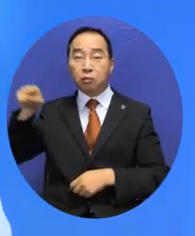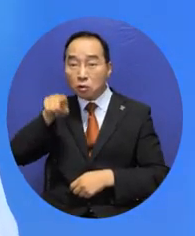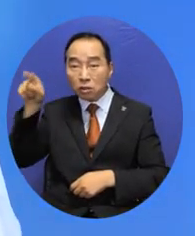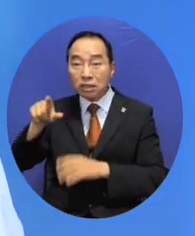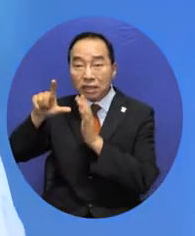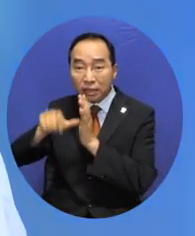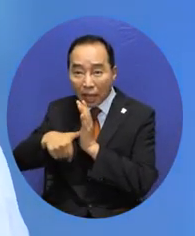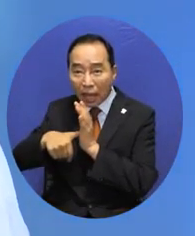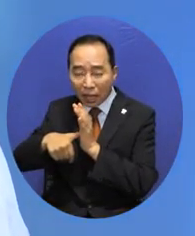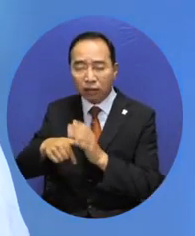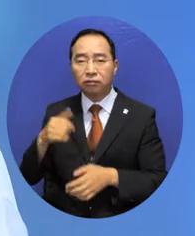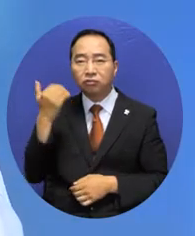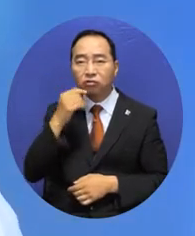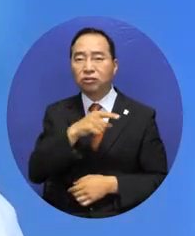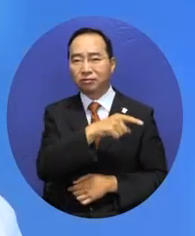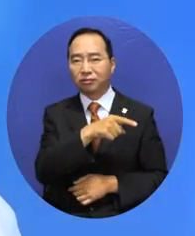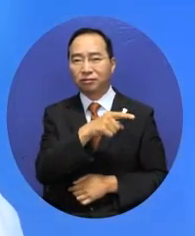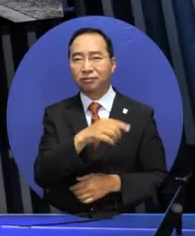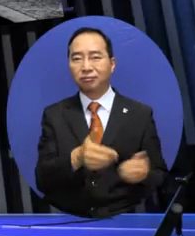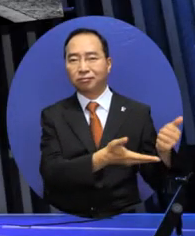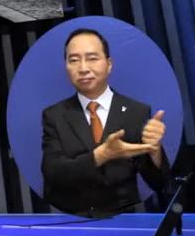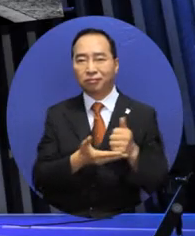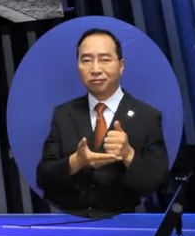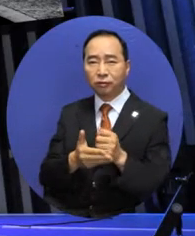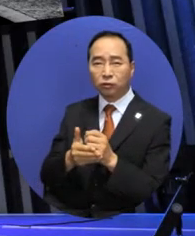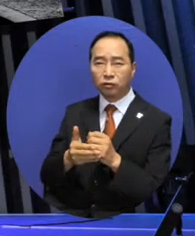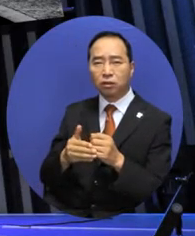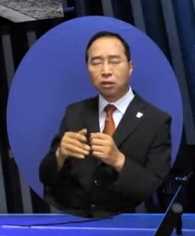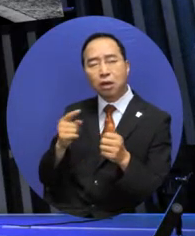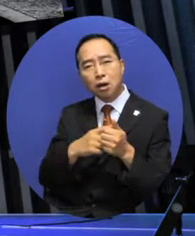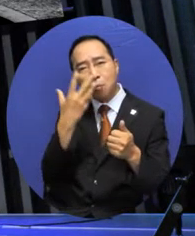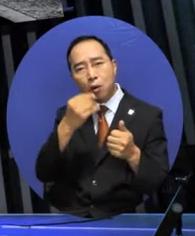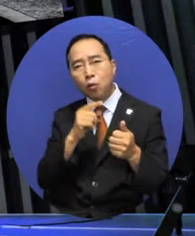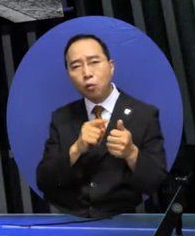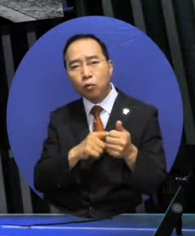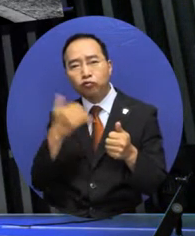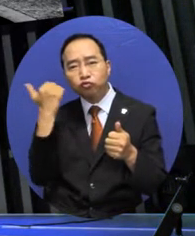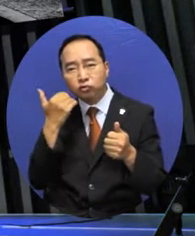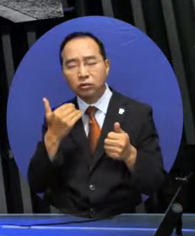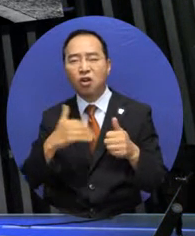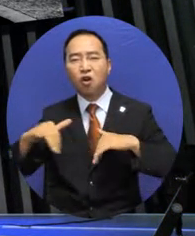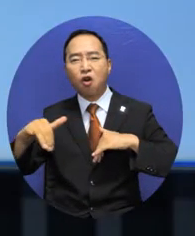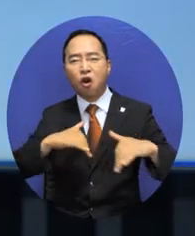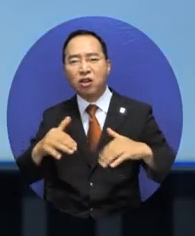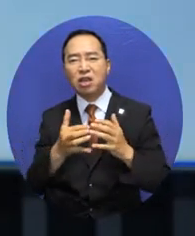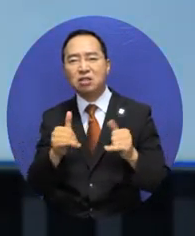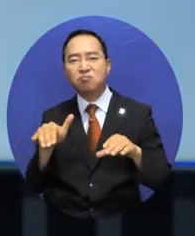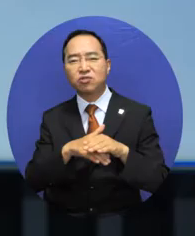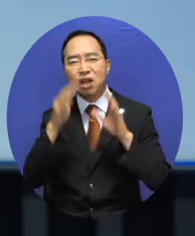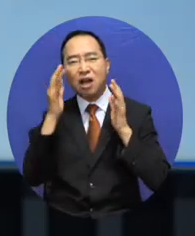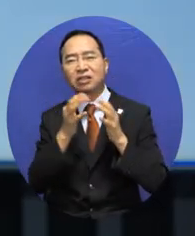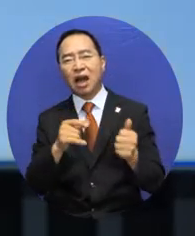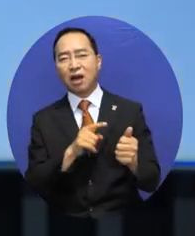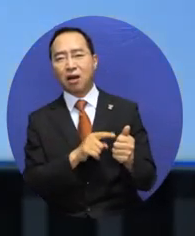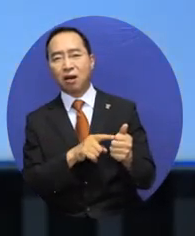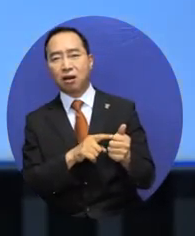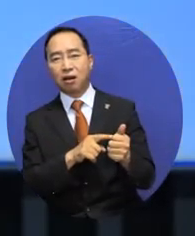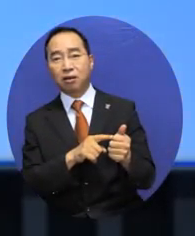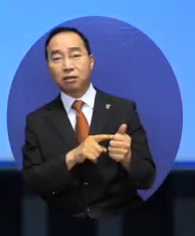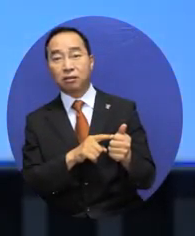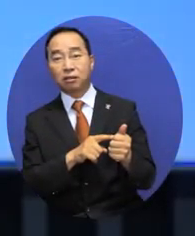복판에서 사회적 약자를 대변해온 그를 세상은 거리의 인문학자라고 부르는데요. 그런가 하면 그는